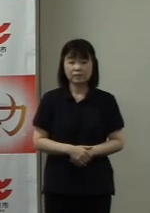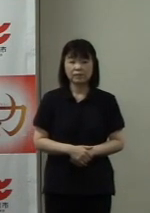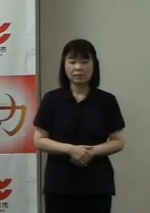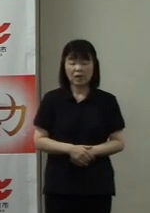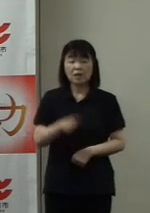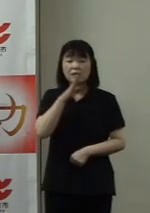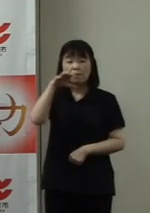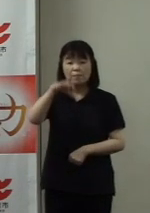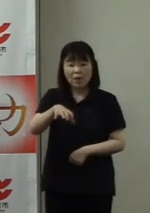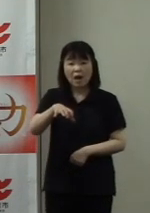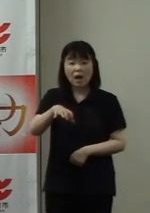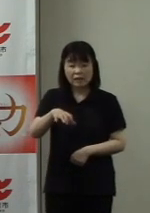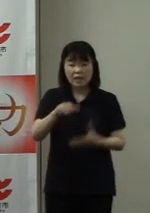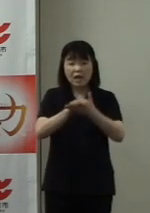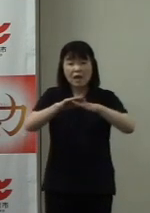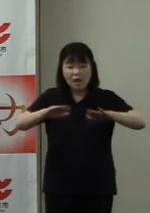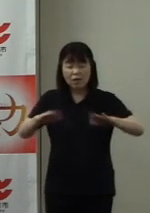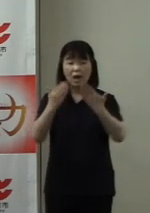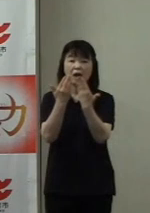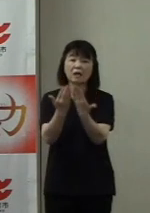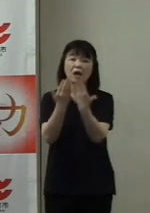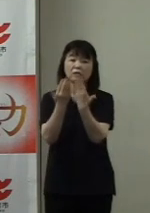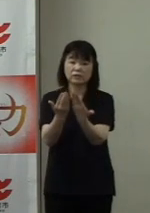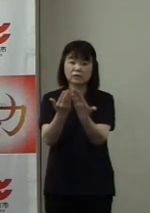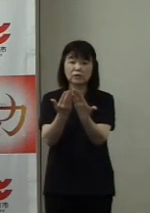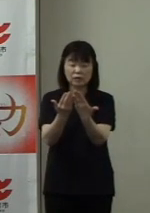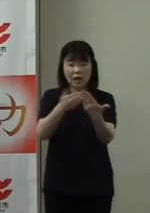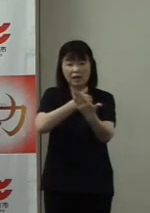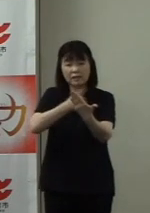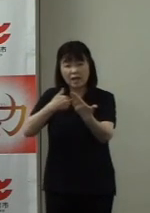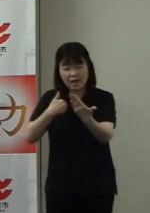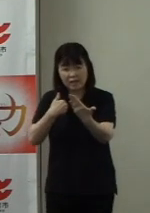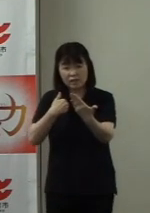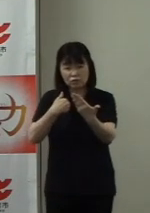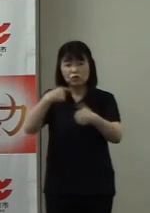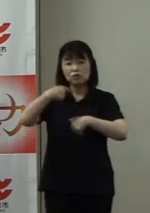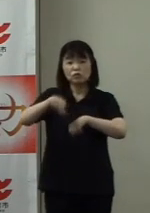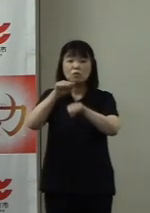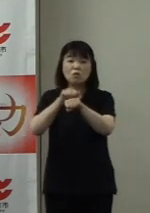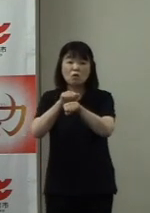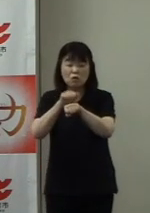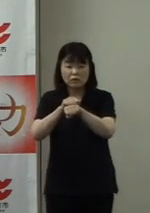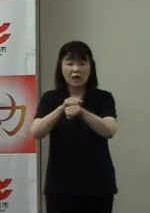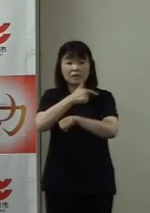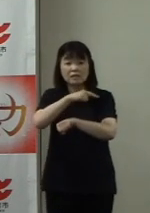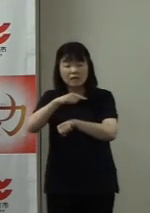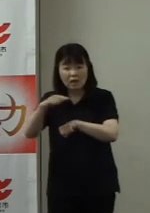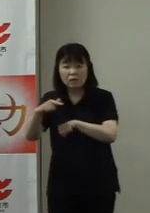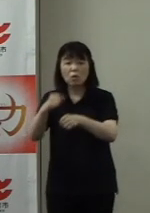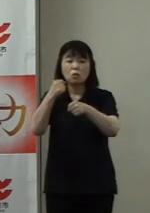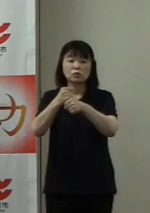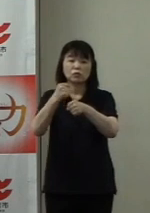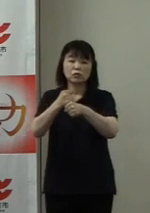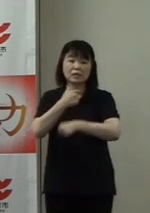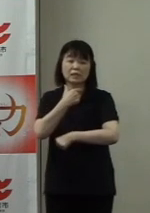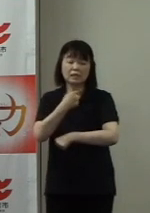地で、平和学習に使っていただけるような、教材というかですね、そういったものを作っていきたいなと思っており